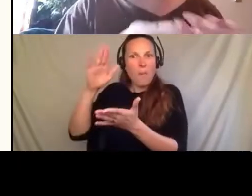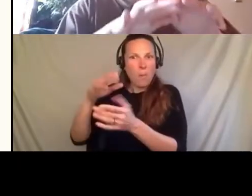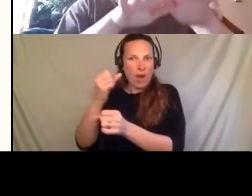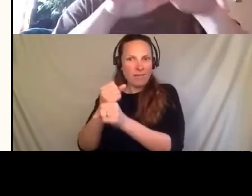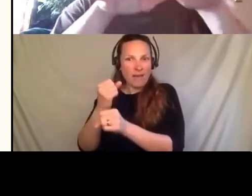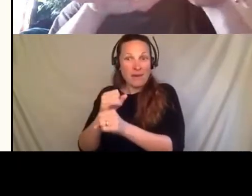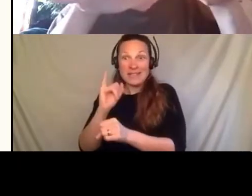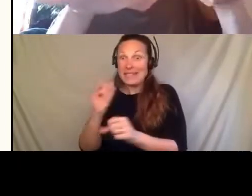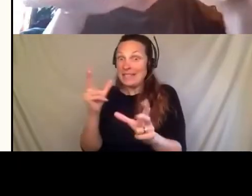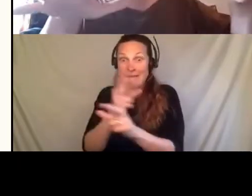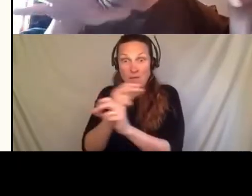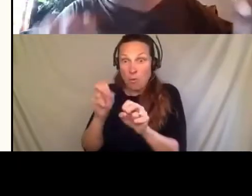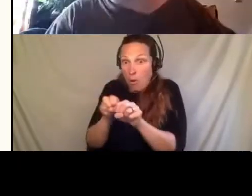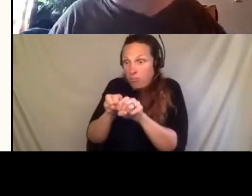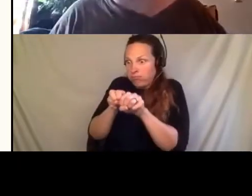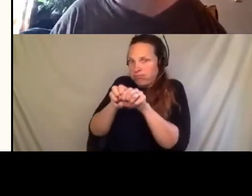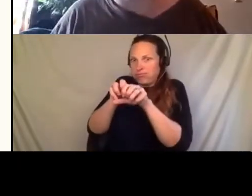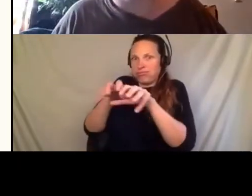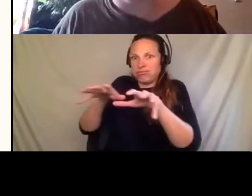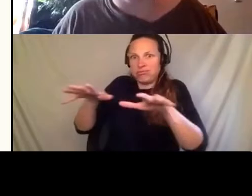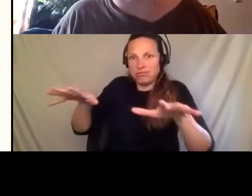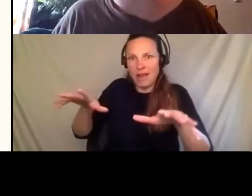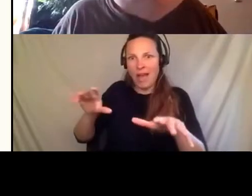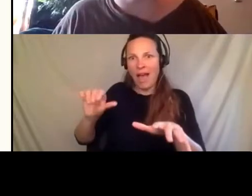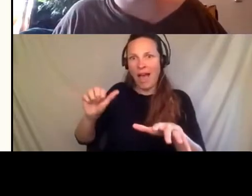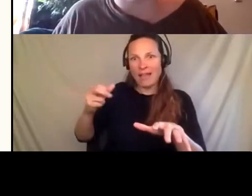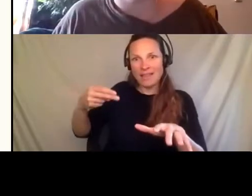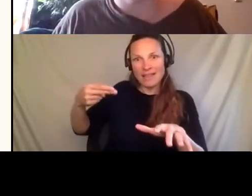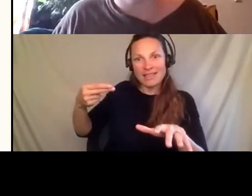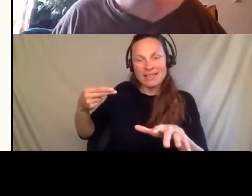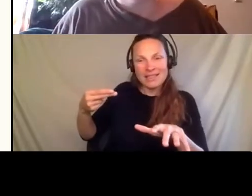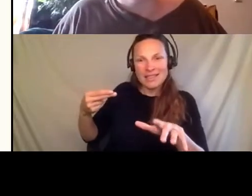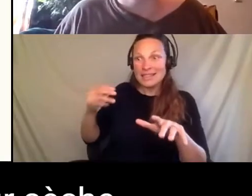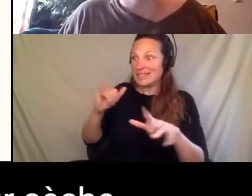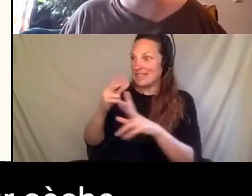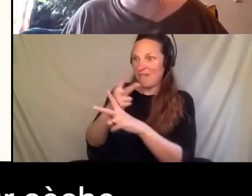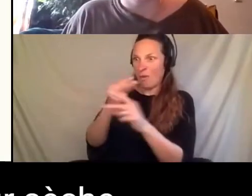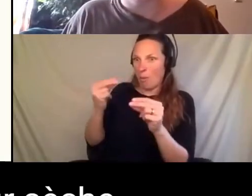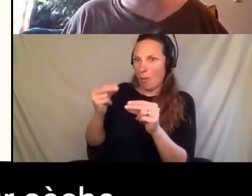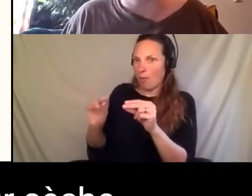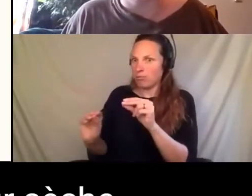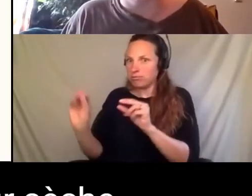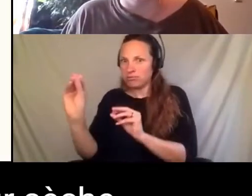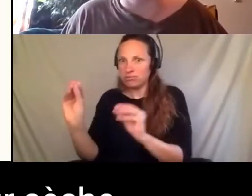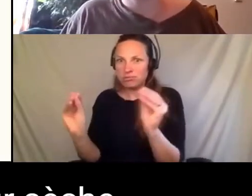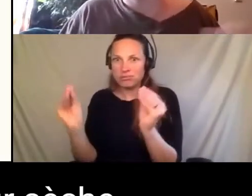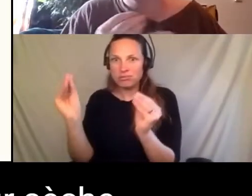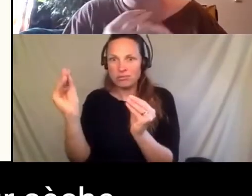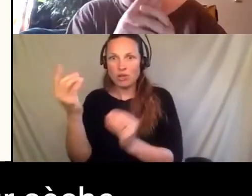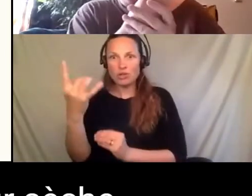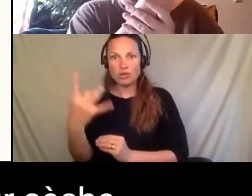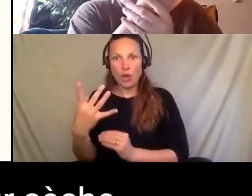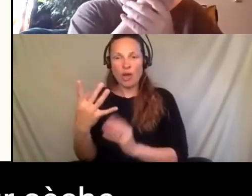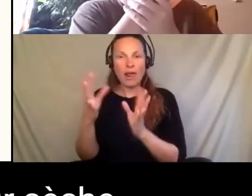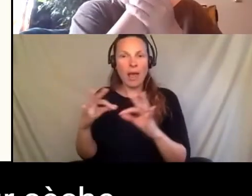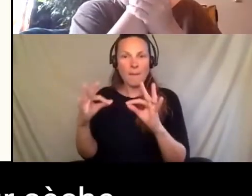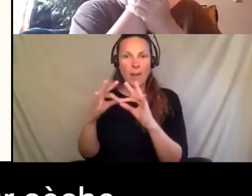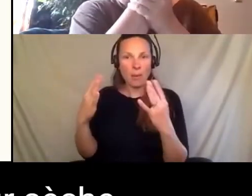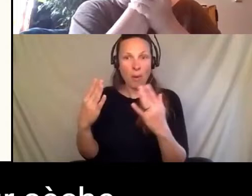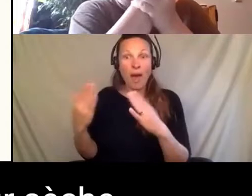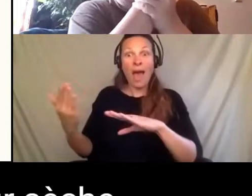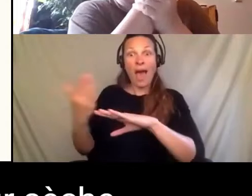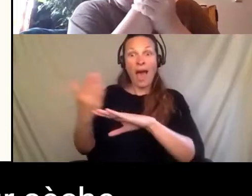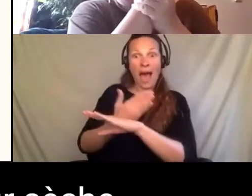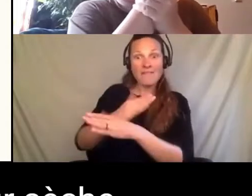voulez éviter que votre aneth se ressème tout seul, vous pouvez récolter avant